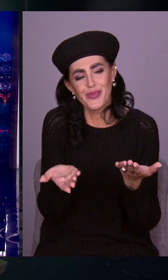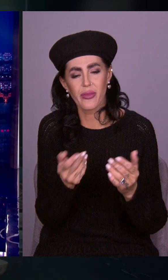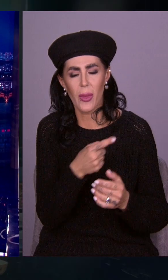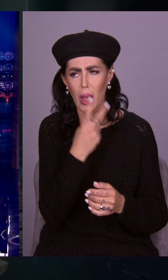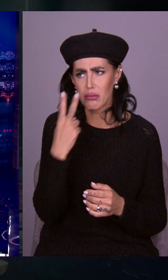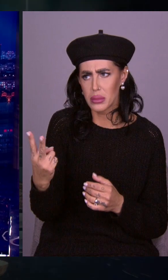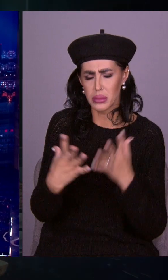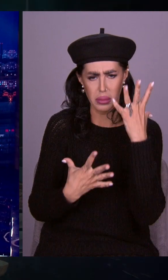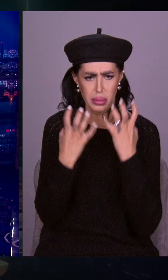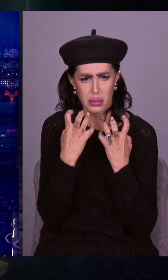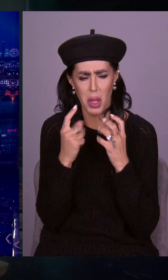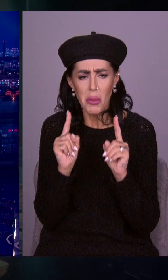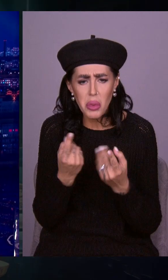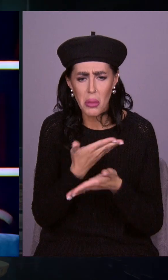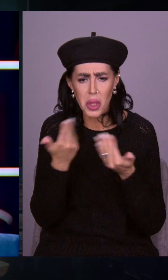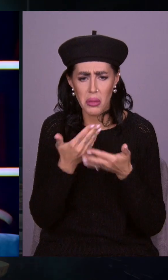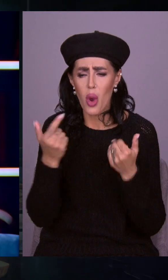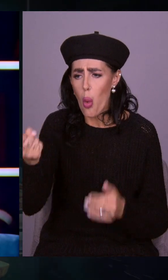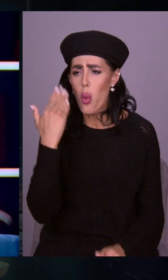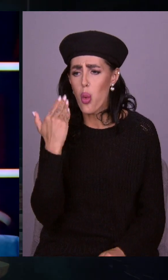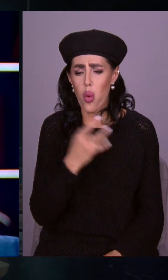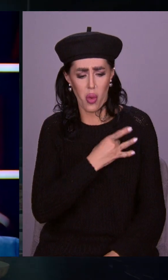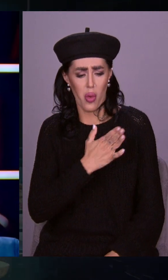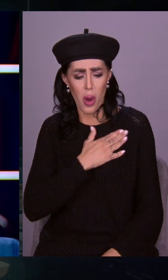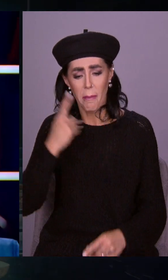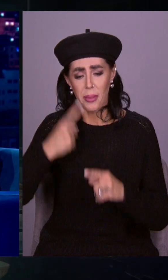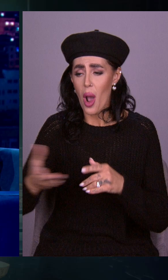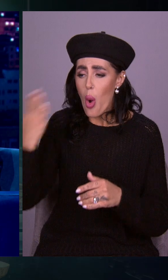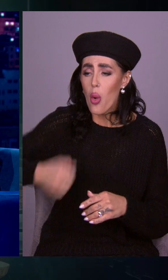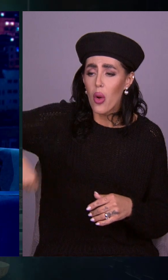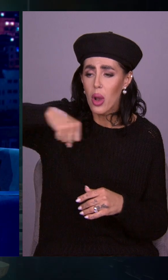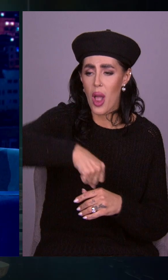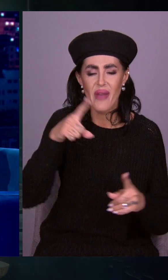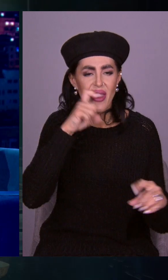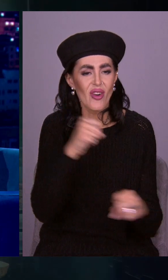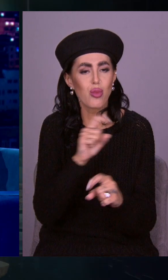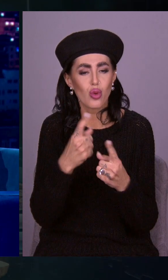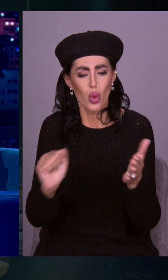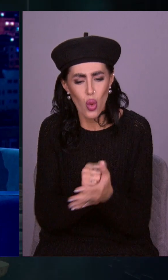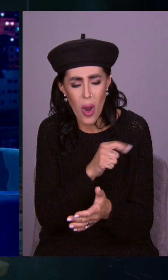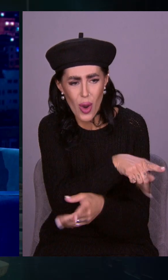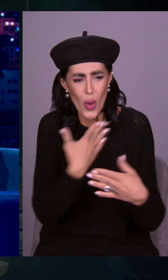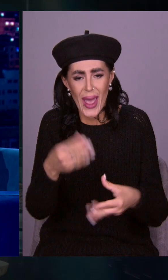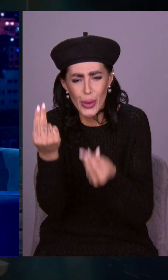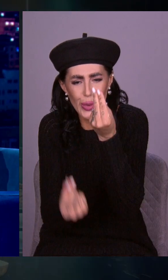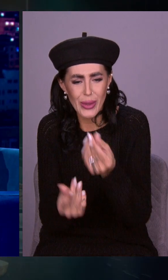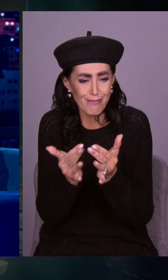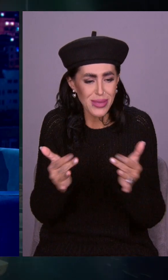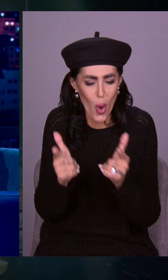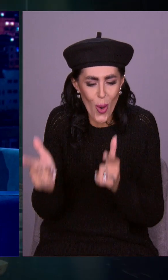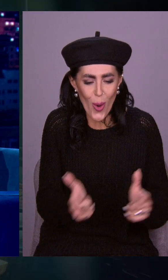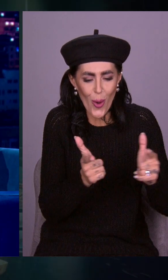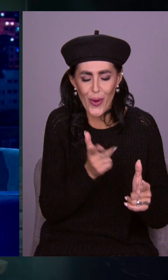прям засмутилися. Що ну, це таке? Для нас це іграшки. Ну так. Ну, друзі. Вони ж чекають, вже підготували іграшки для них, там все. Тому що вони